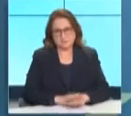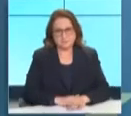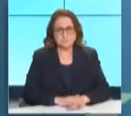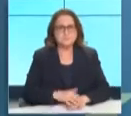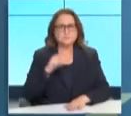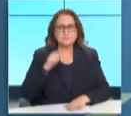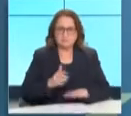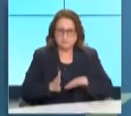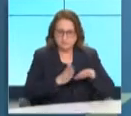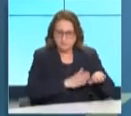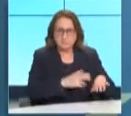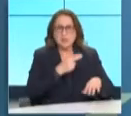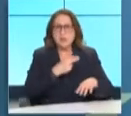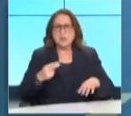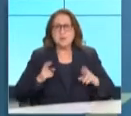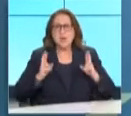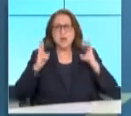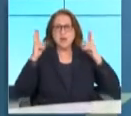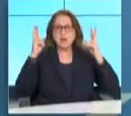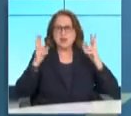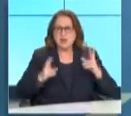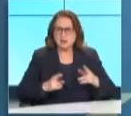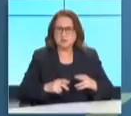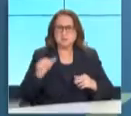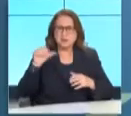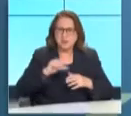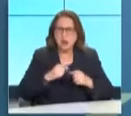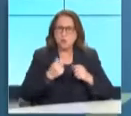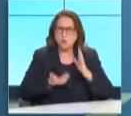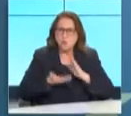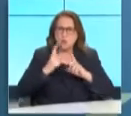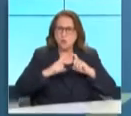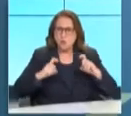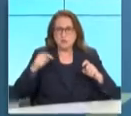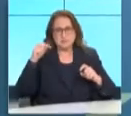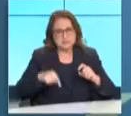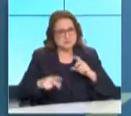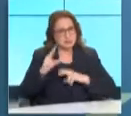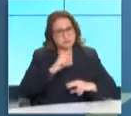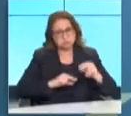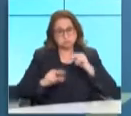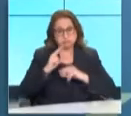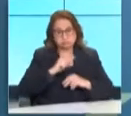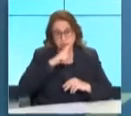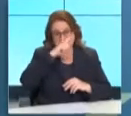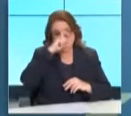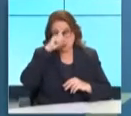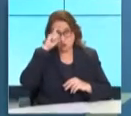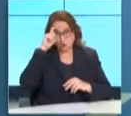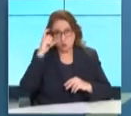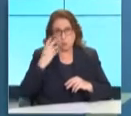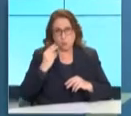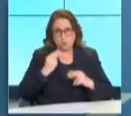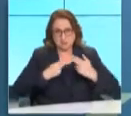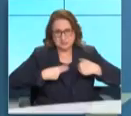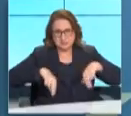όπως σας είπα, είχαμε μια αρκετά δύσκολη συζήτηση σήμερα. Προσήλθαμε σε αυτό το